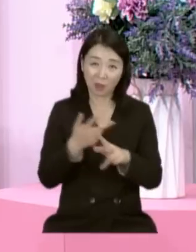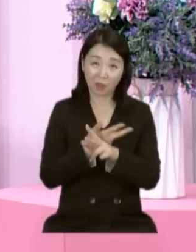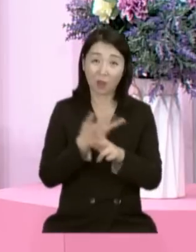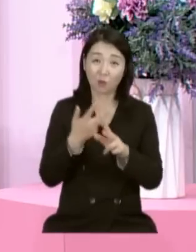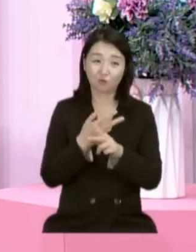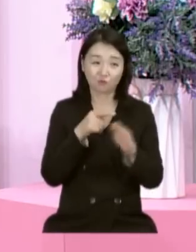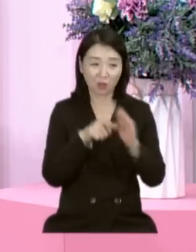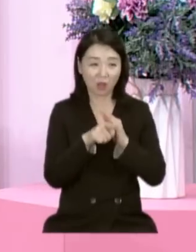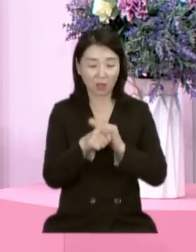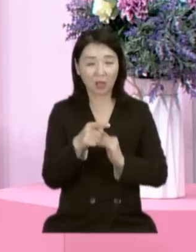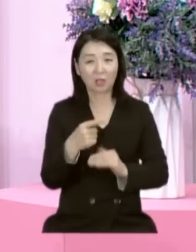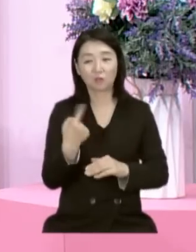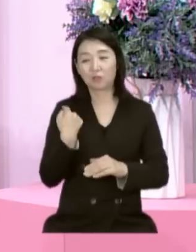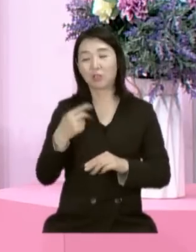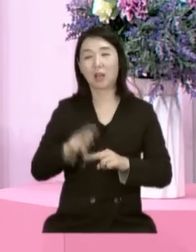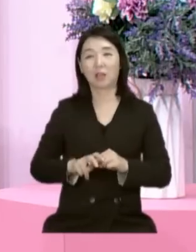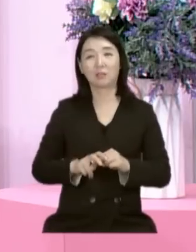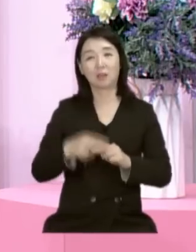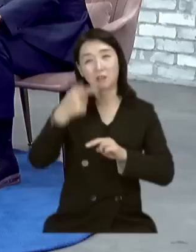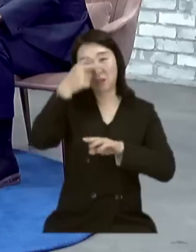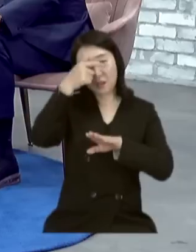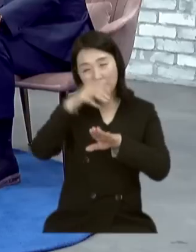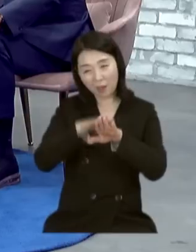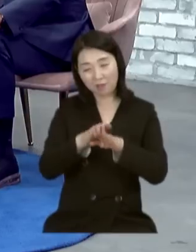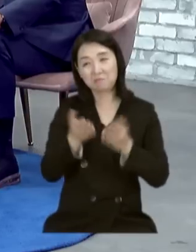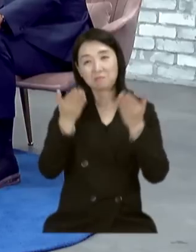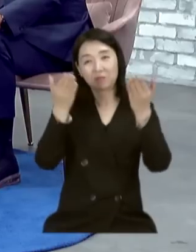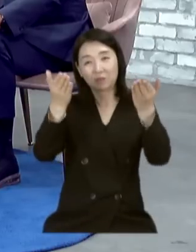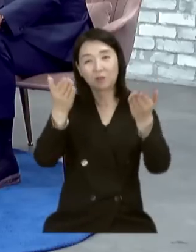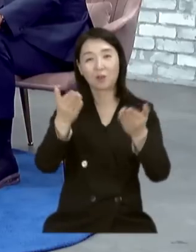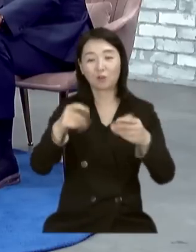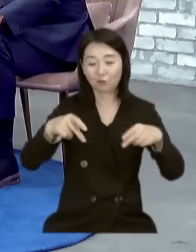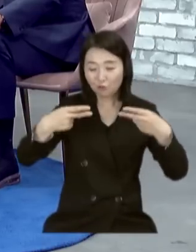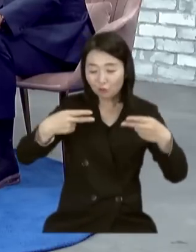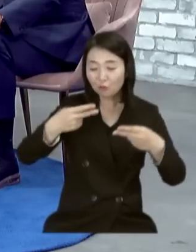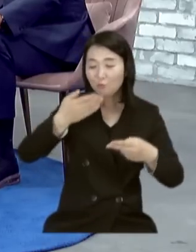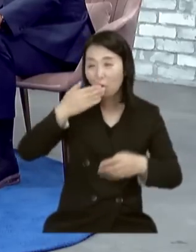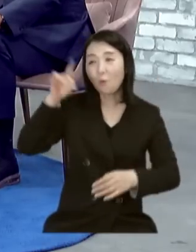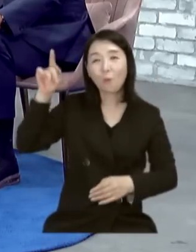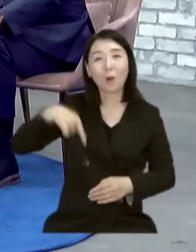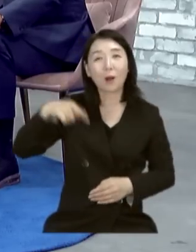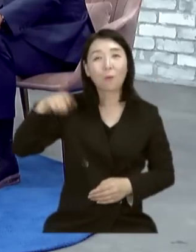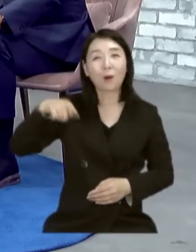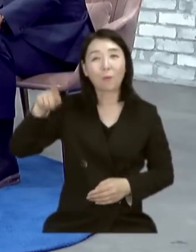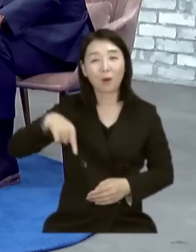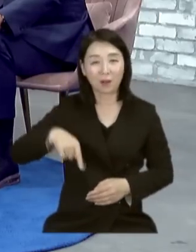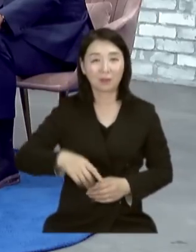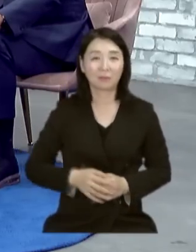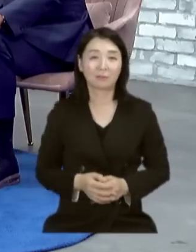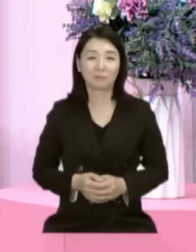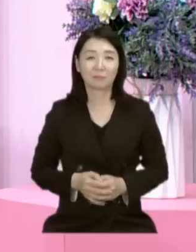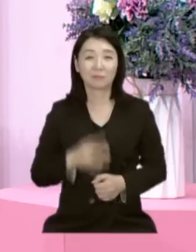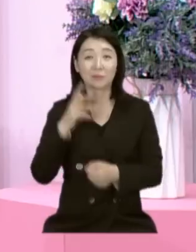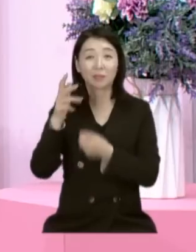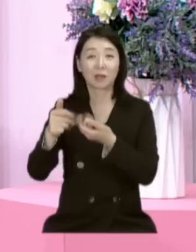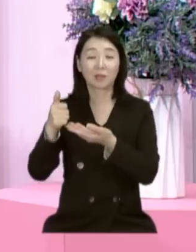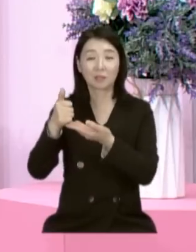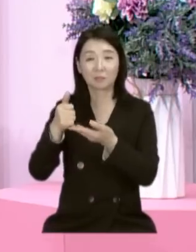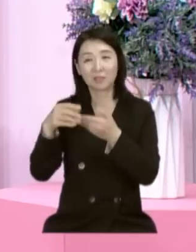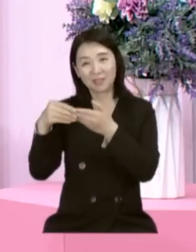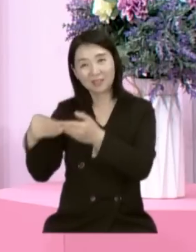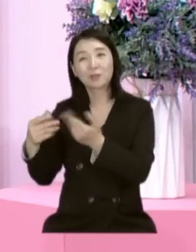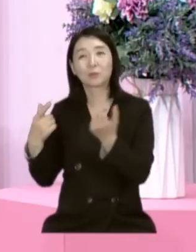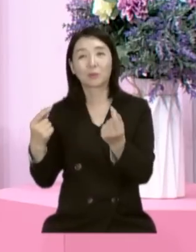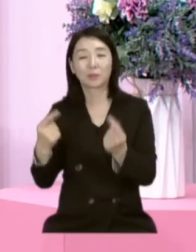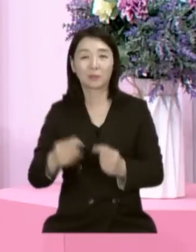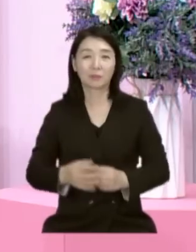매주 가서 그냥 뒷자리에 앉아서 예배 드리고 예. 국수 한 그릇 먹고 이렇게 오는 게 이제 전부였죠. 하나님이